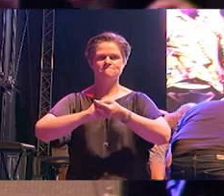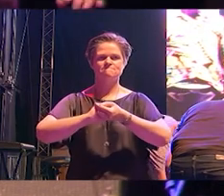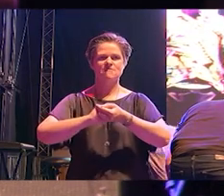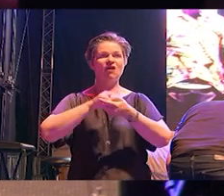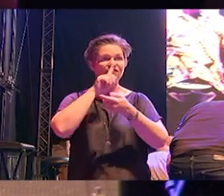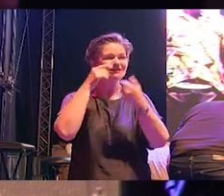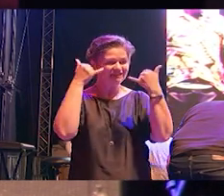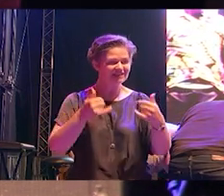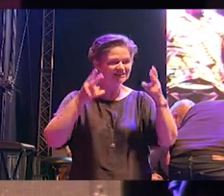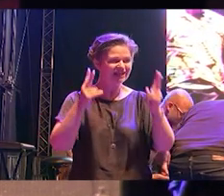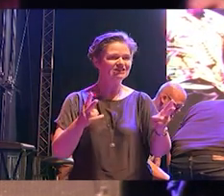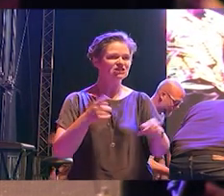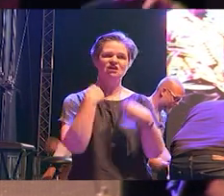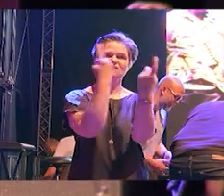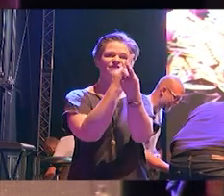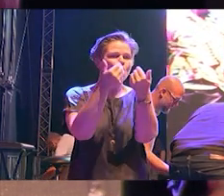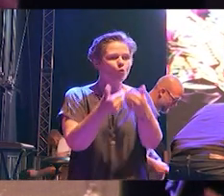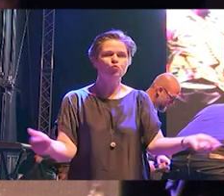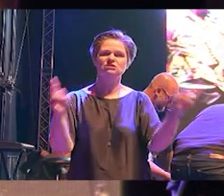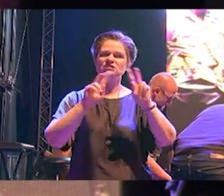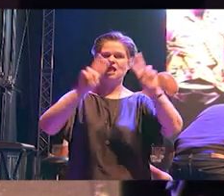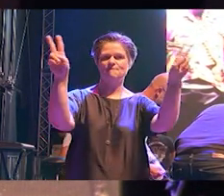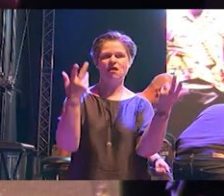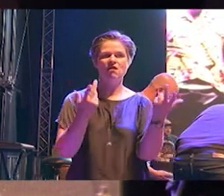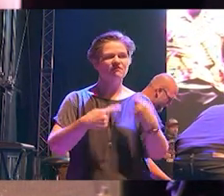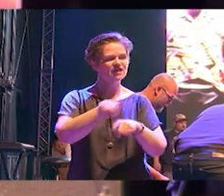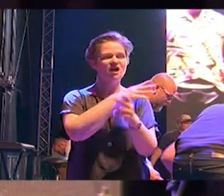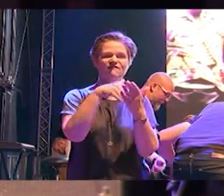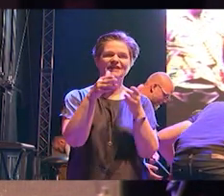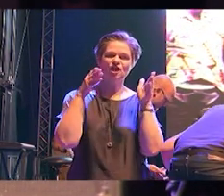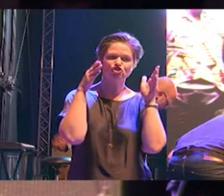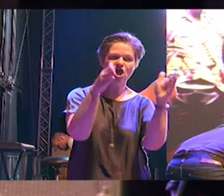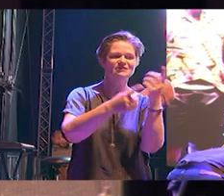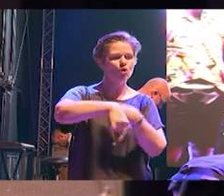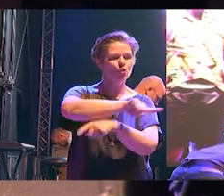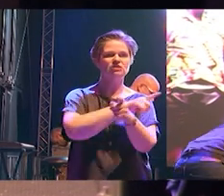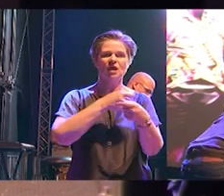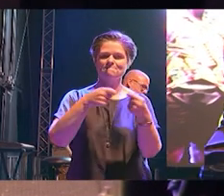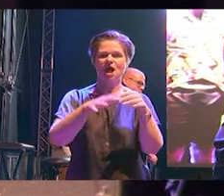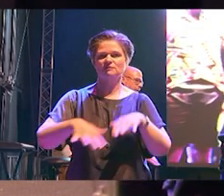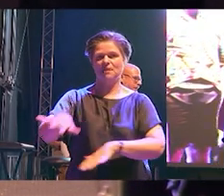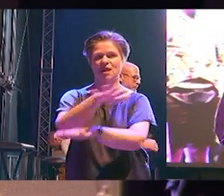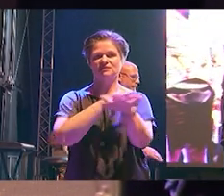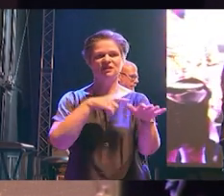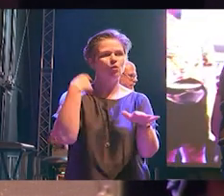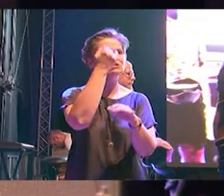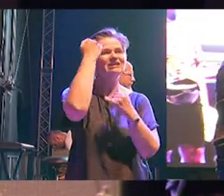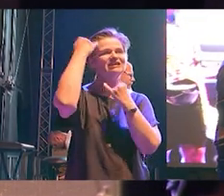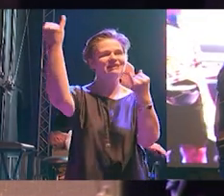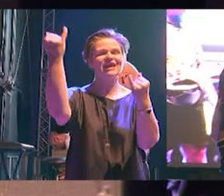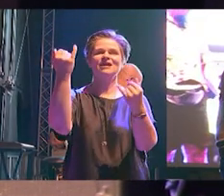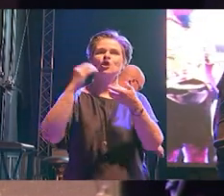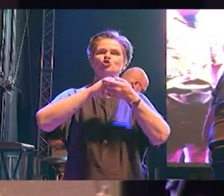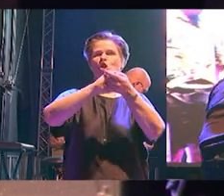sein? Wir werden weiter auf die Straße und auf die Marktplätze gehen und für unsere Idee einer solidarischen Gesellschaft einstehen.